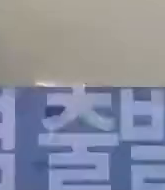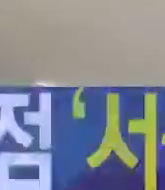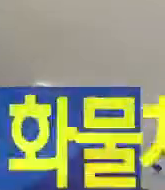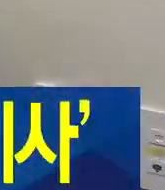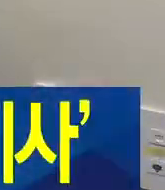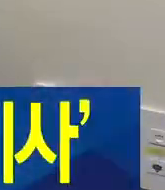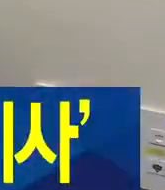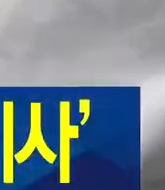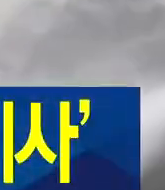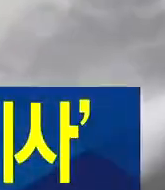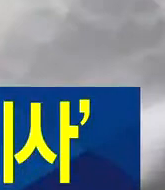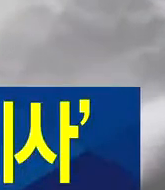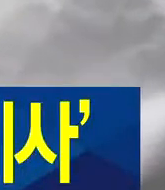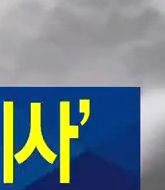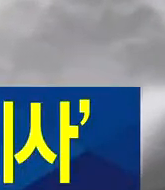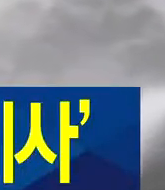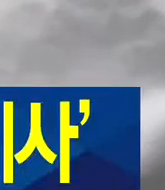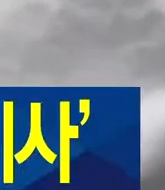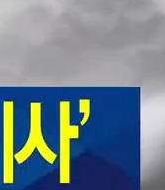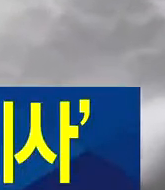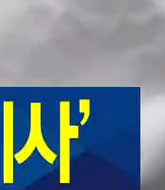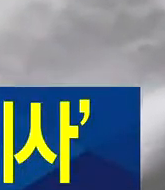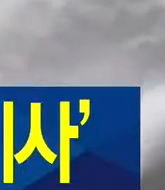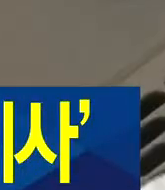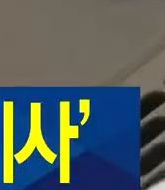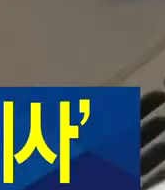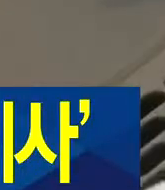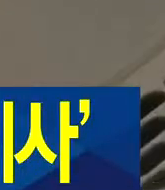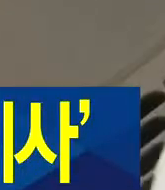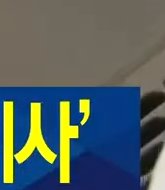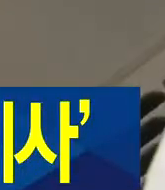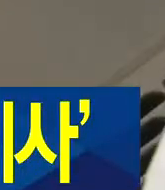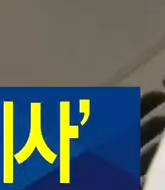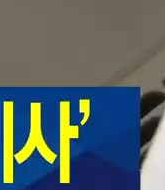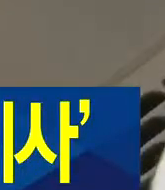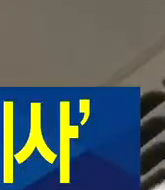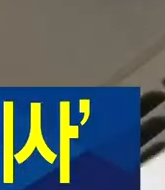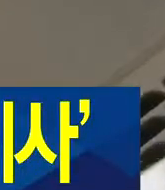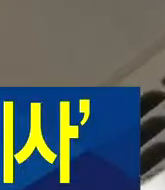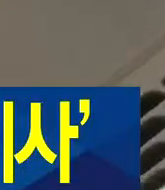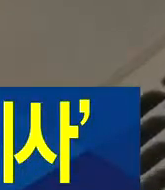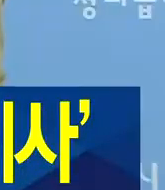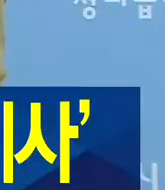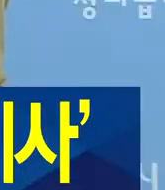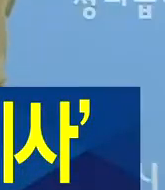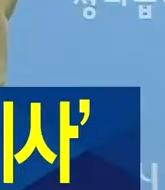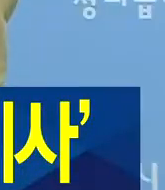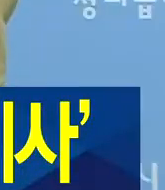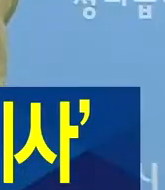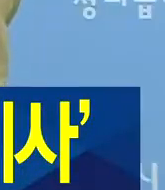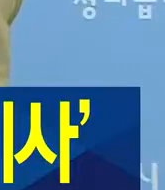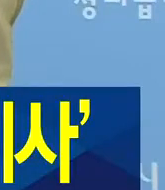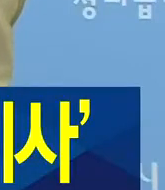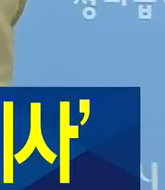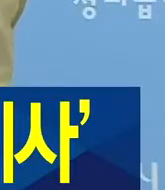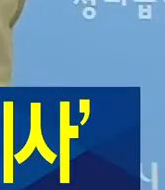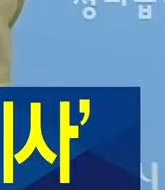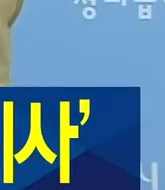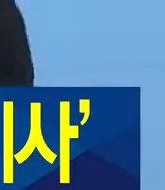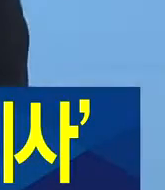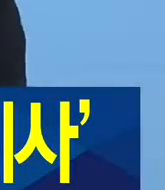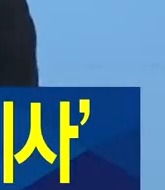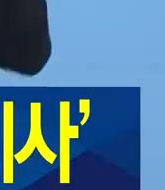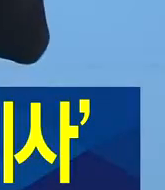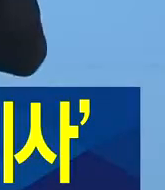최근 광주 지역에서 발생한 코로나19 집단 감염의 출발점은 서울 지역에서 이삿짐을 나르러 온 화물차 기사인 것으로